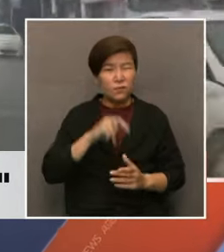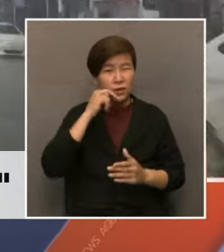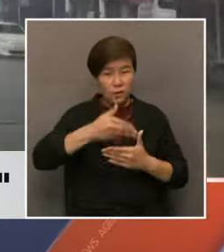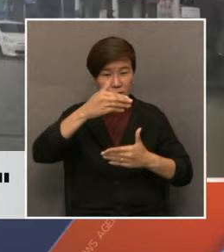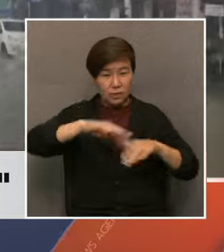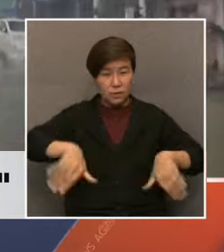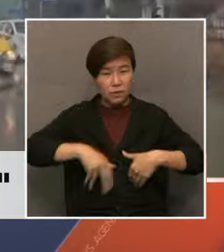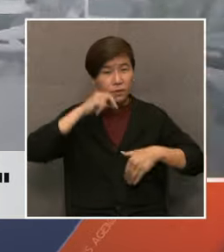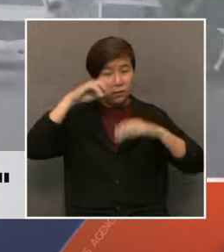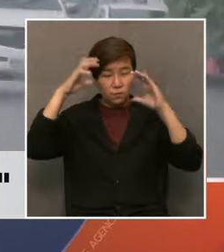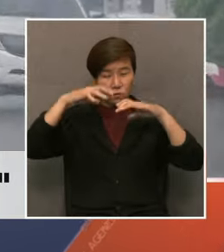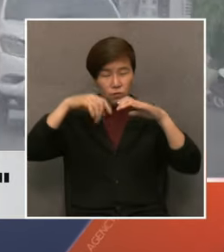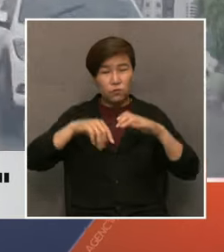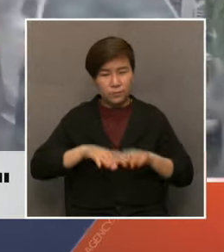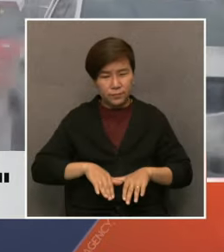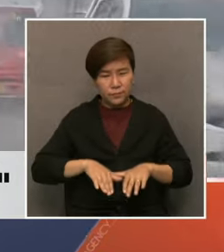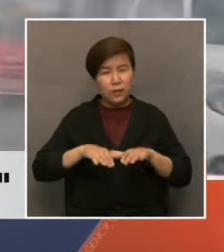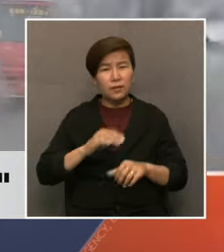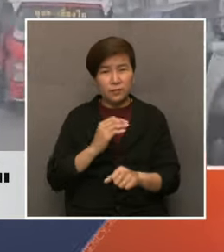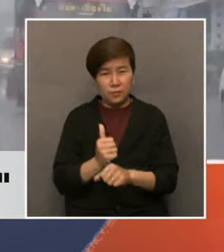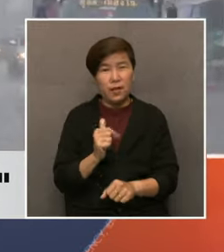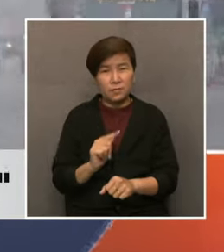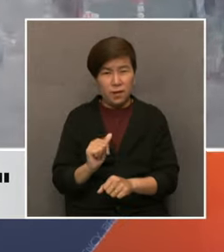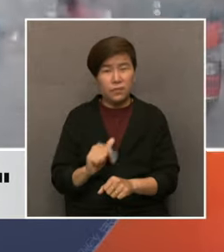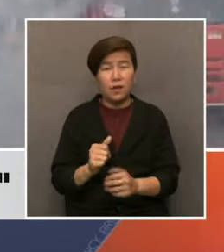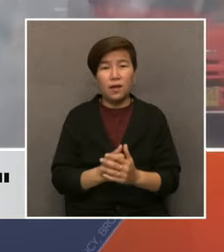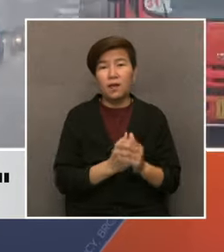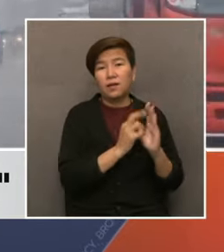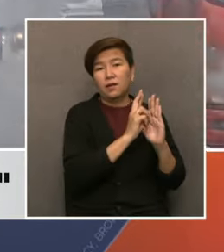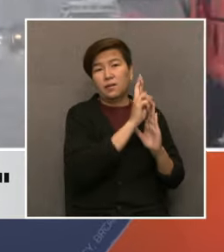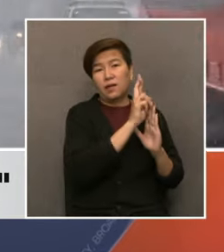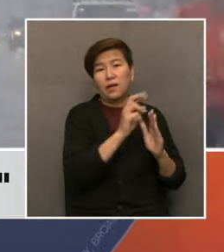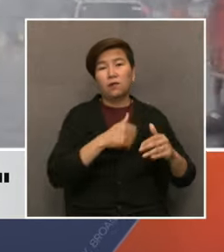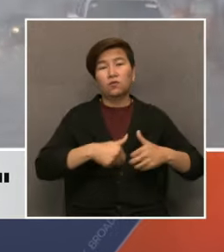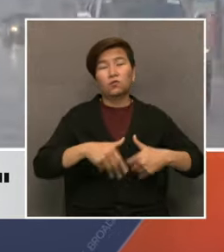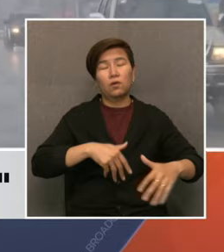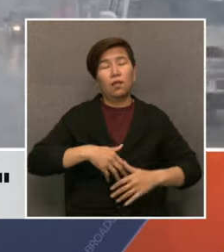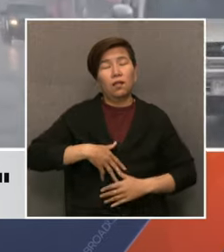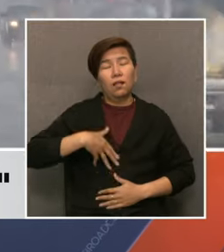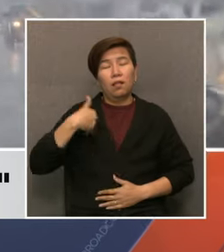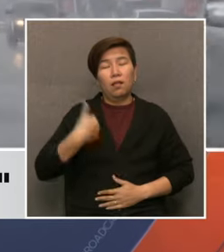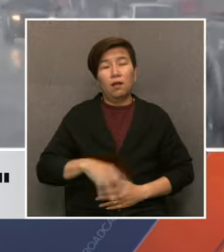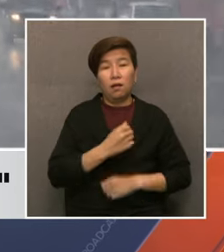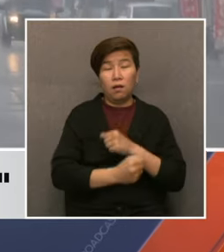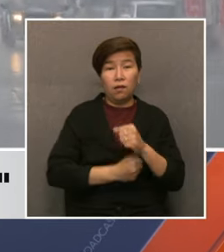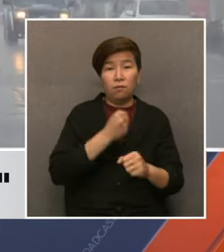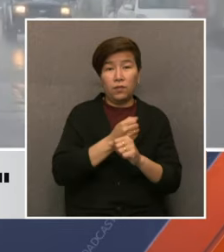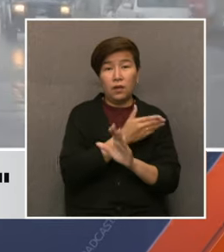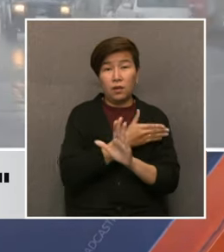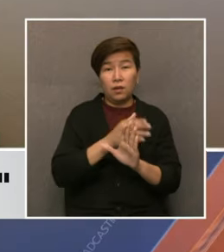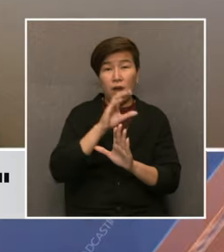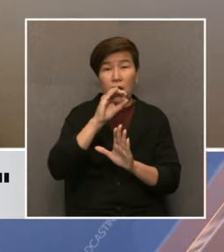ในขณะนี้ครับ ค่ะทีนี้กลับไปที่เชียงรายนิดนึงนะคะชาวบ้านที่นั่นบอกว่าไม่เคยเจอฝนตกหนักน้ำท่วมใหญ่ขนาดนี้ในร